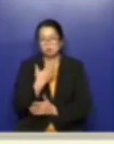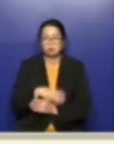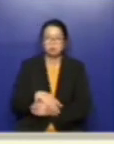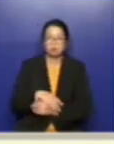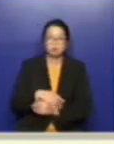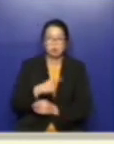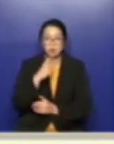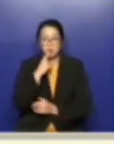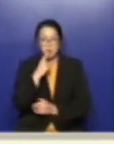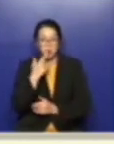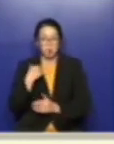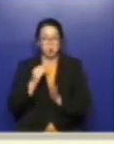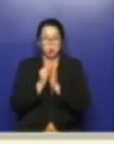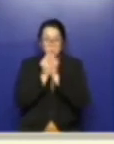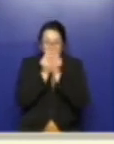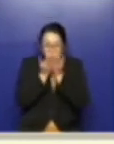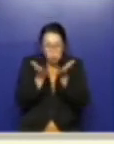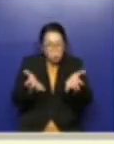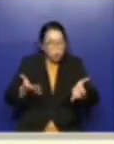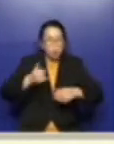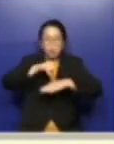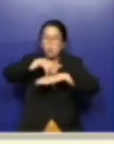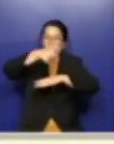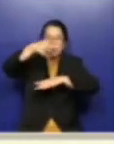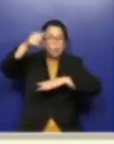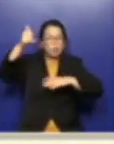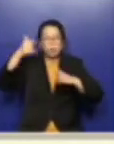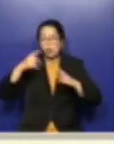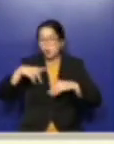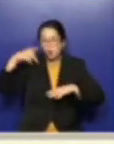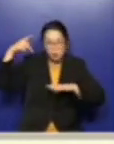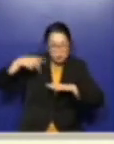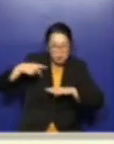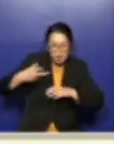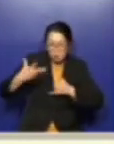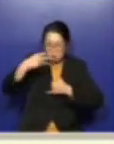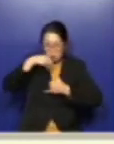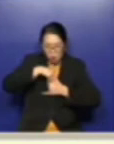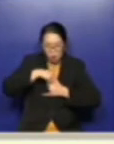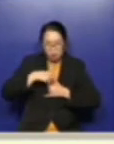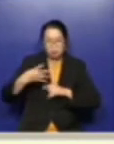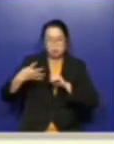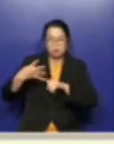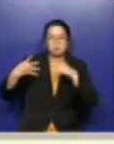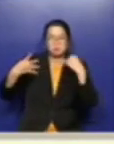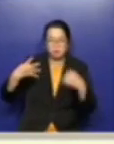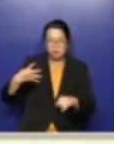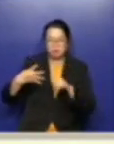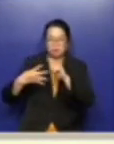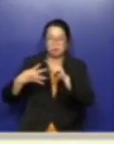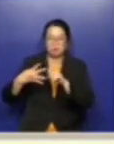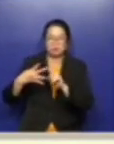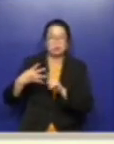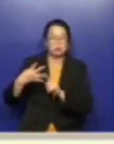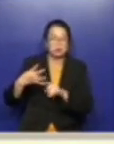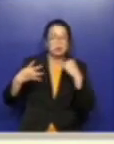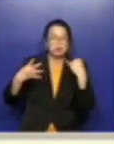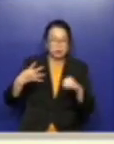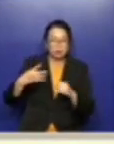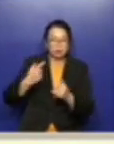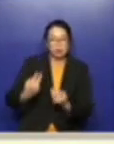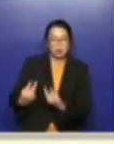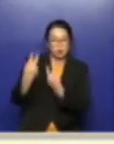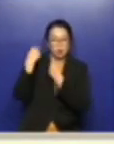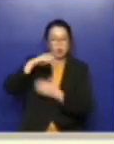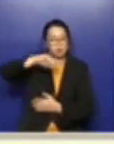อวดคุณวิเศษไม่มีในตนต้องปราชิกเหมือนกันนะครับแต่ทั้งนี้ทั้งนั้นในการที่จะกลับม